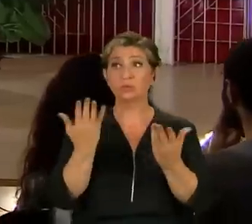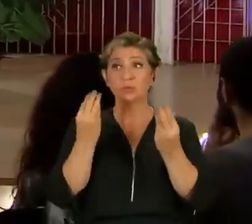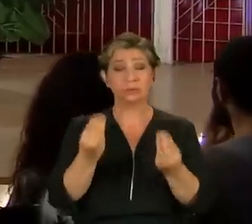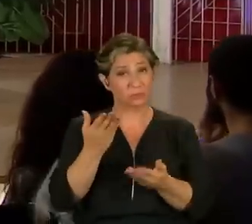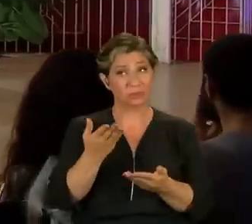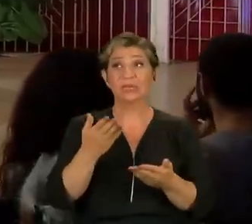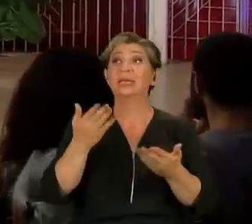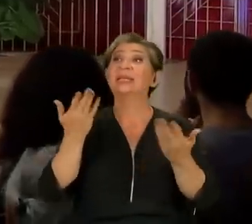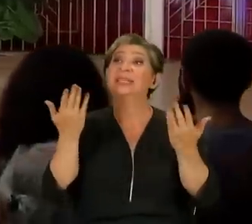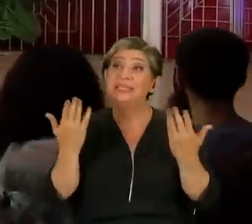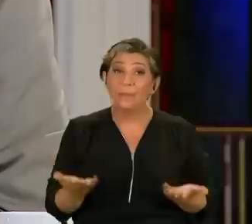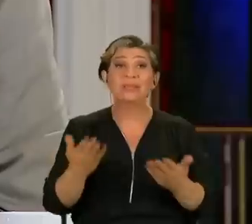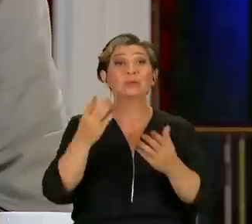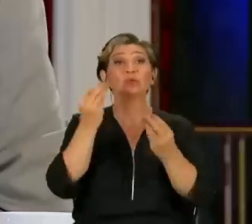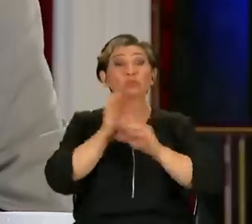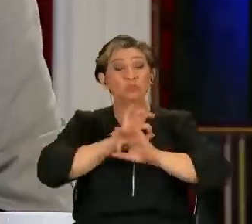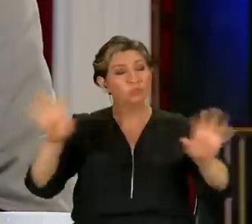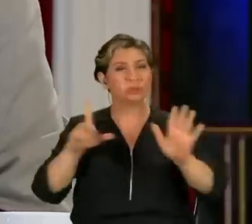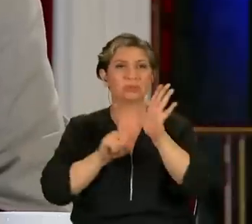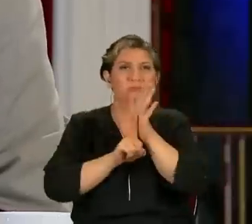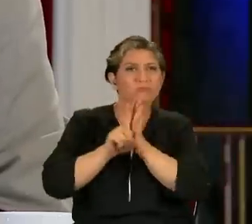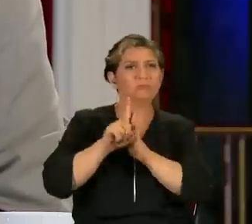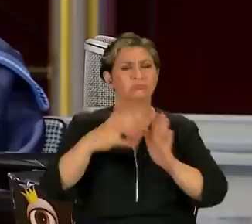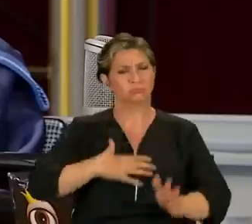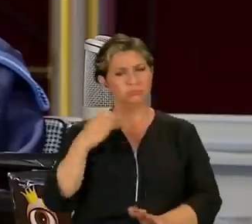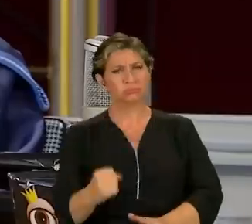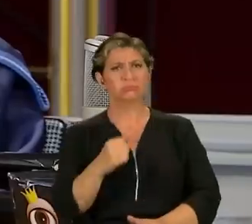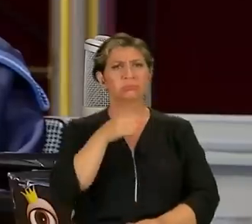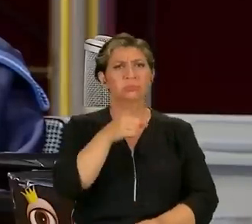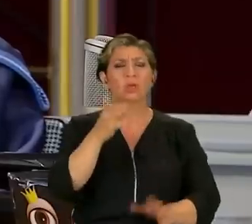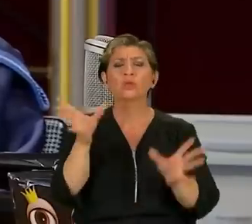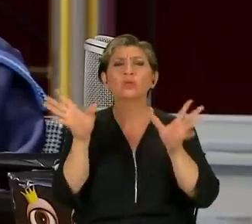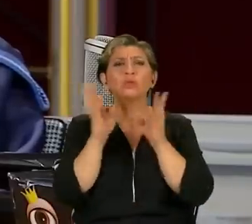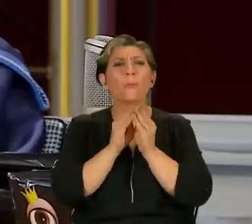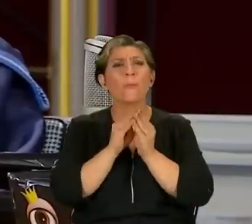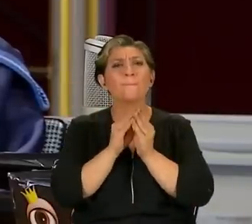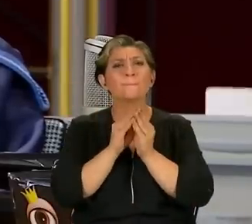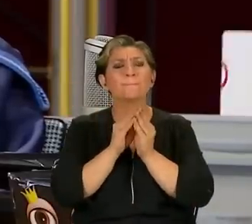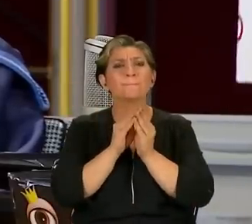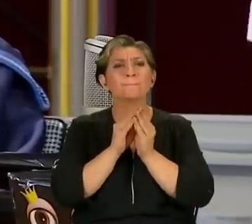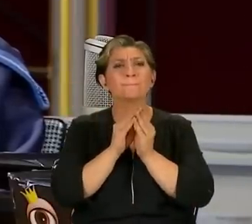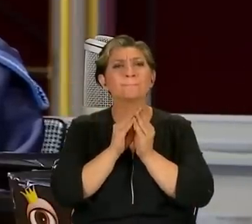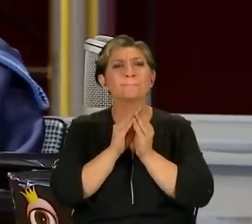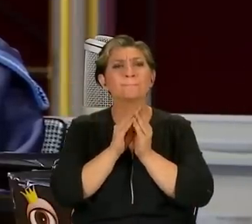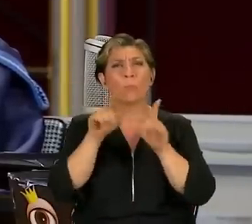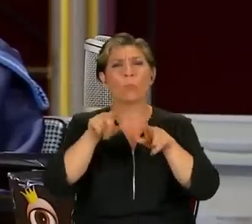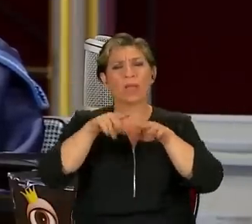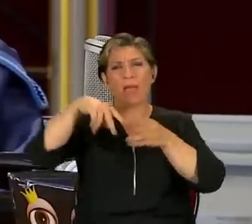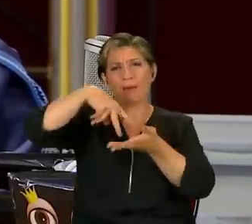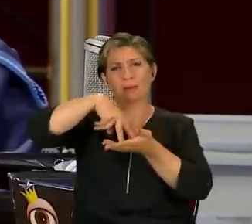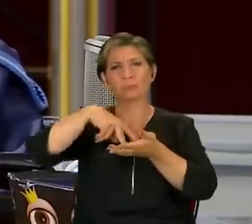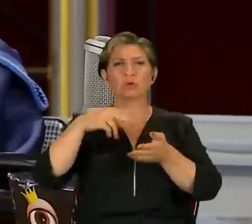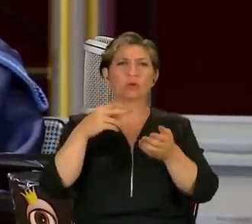güzelmiş. Yani ve tabii ki müthiş bir istikrar. Bu ne kadar sürdü? Toplam böyle masalı